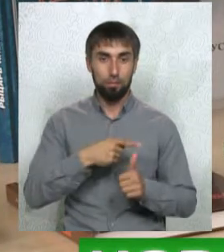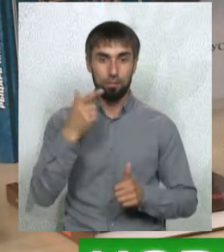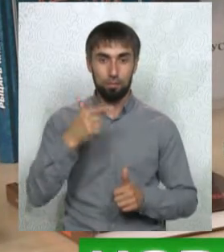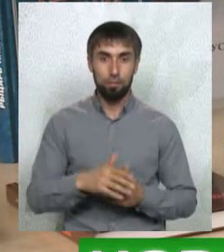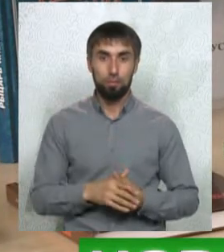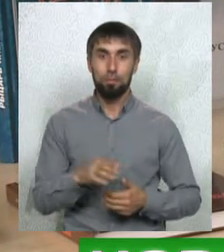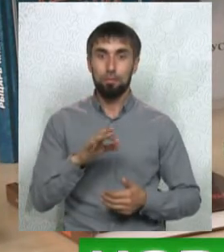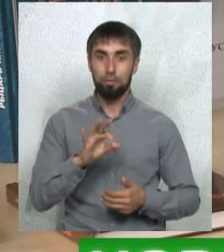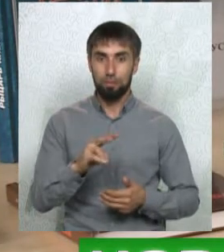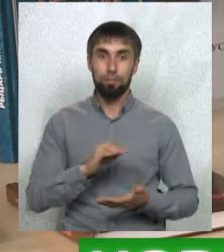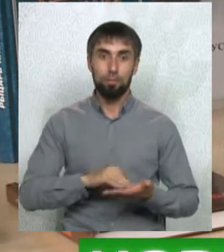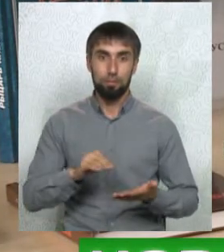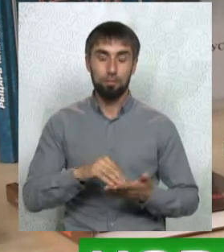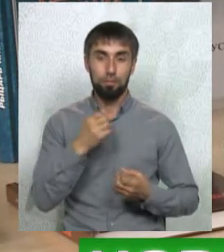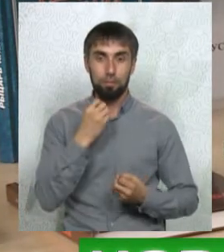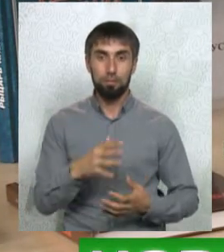Я здесь до